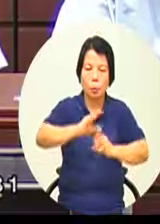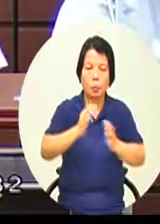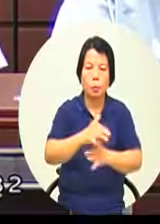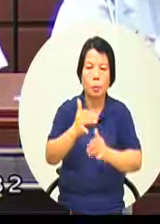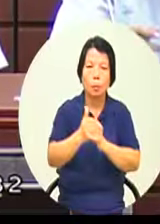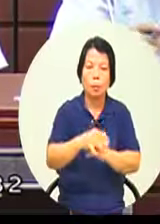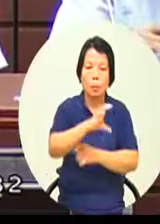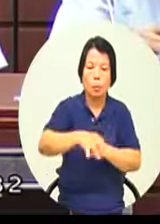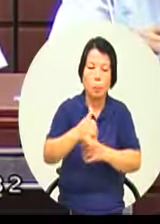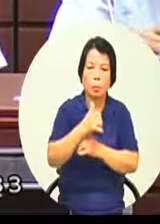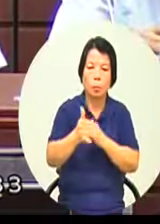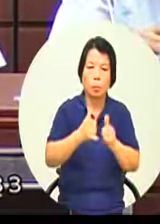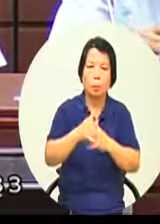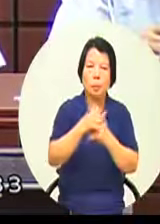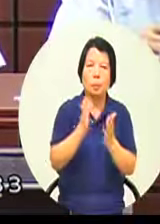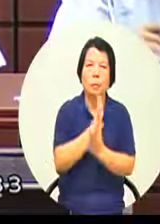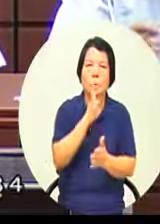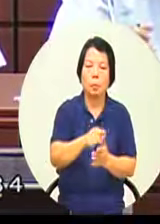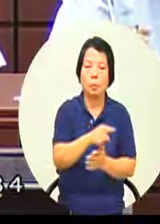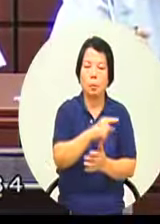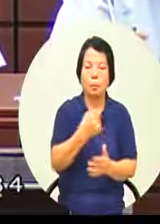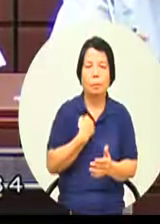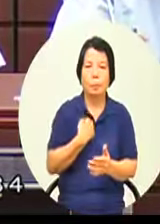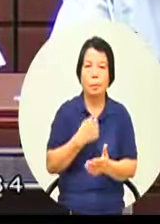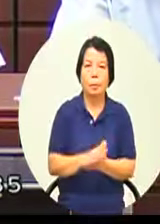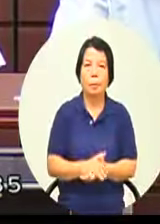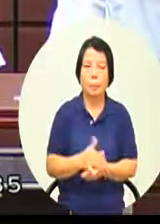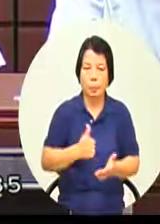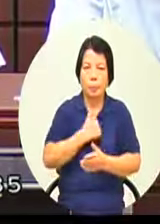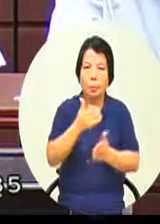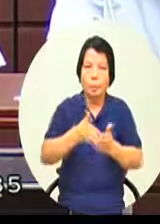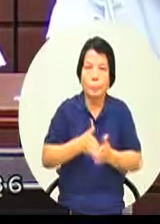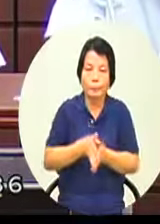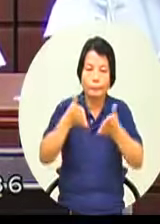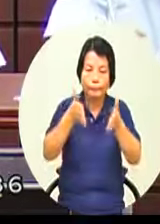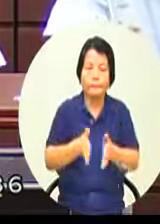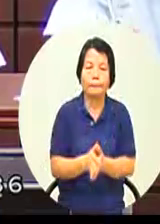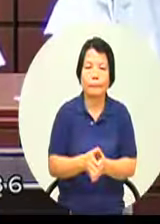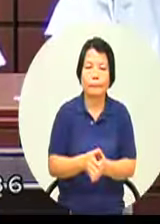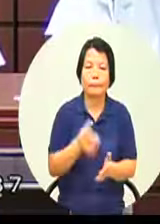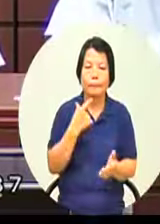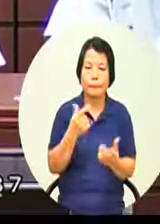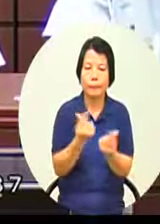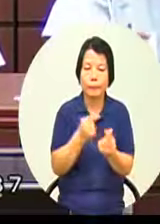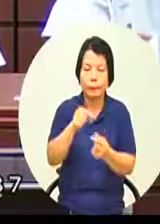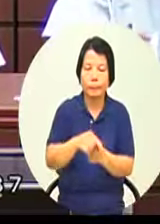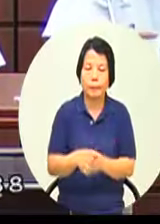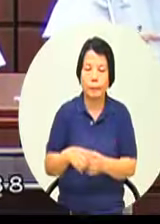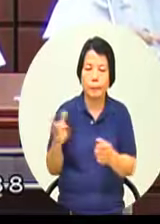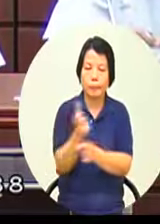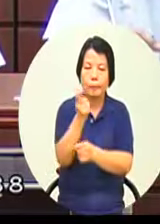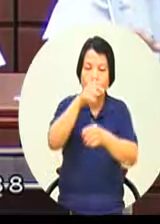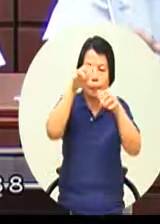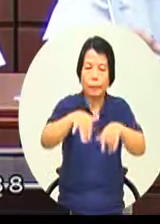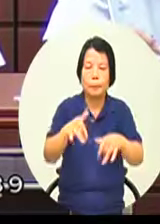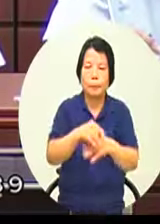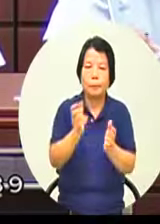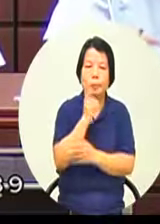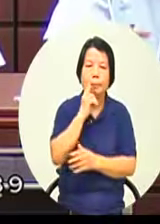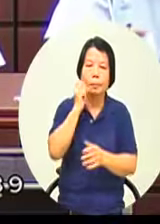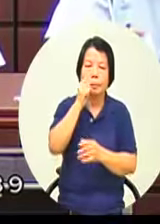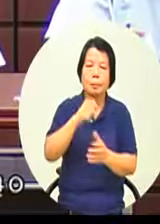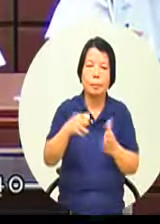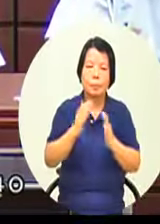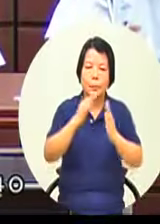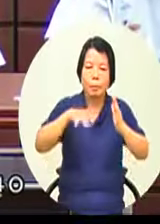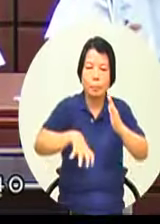朋友就温室，但是因为你也知道，我真的要做一个很像这一次台风这么加强型的干果的温室的